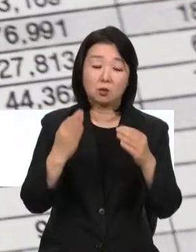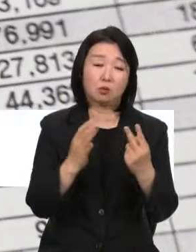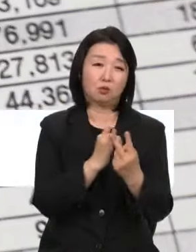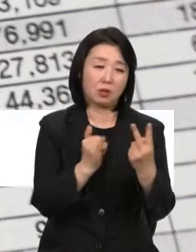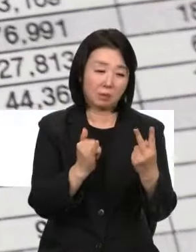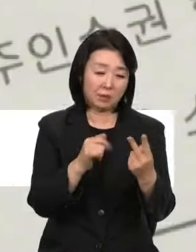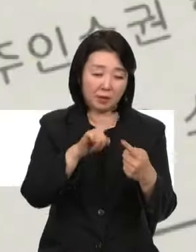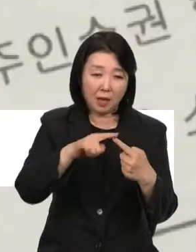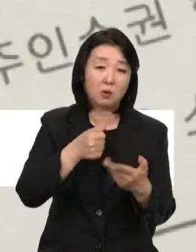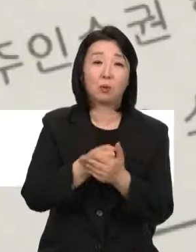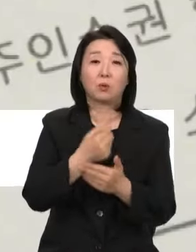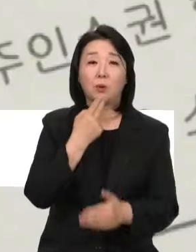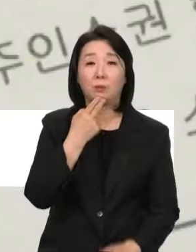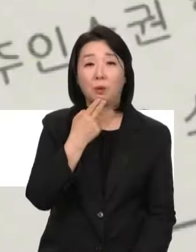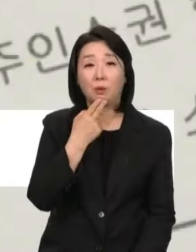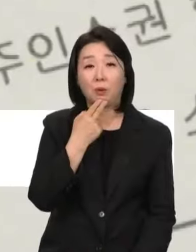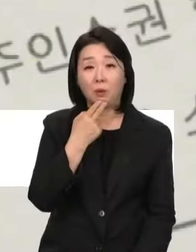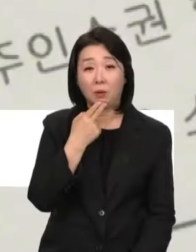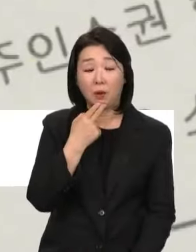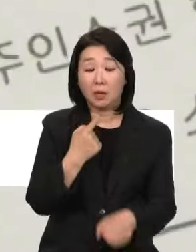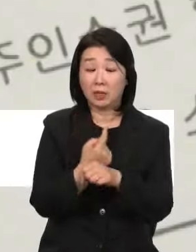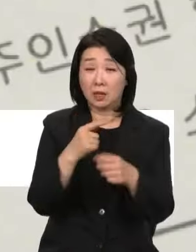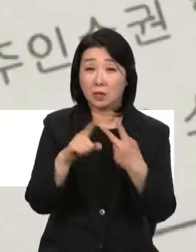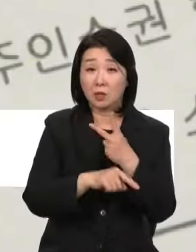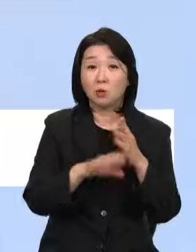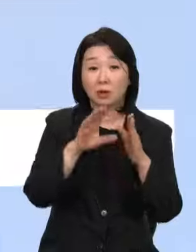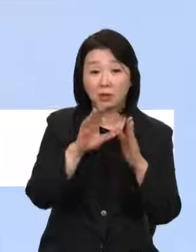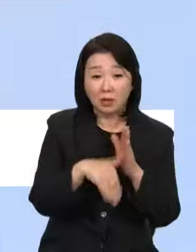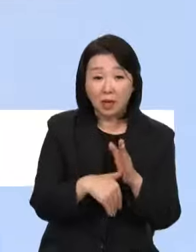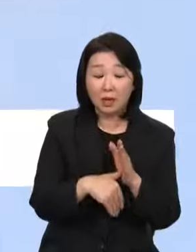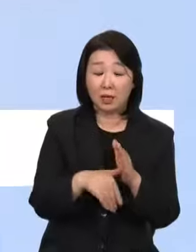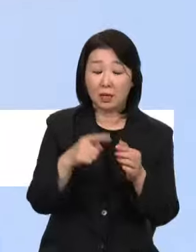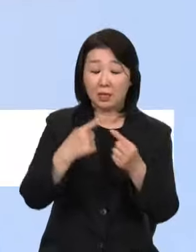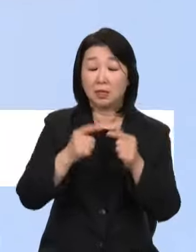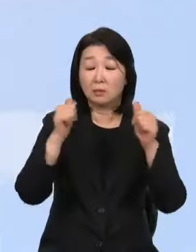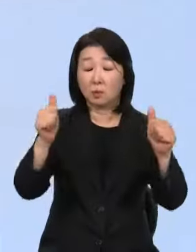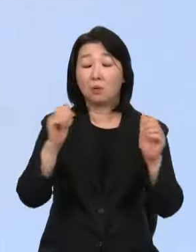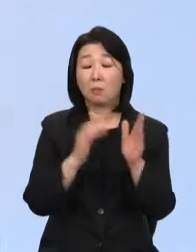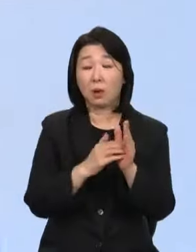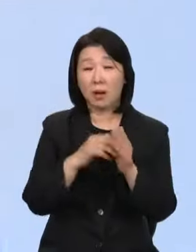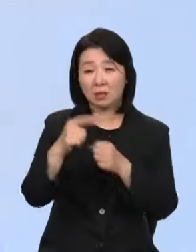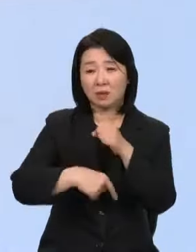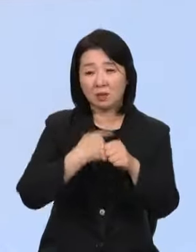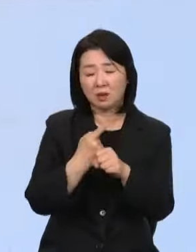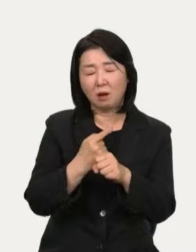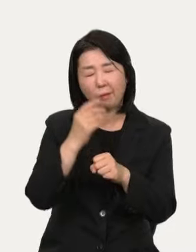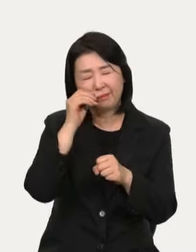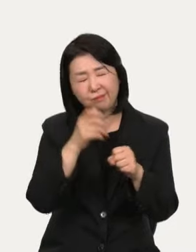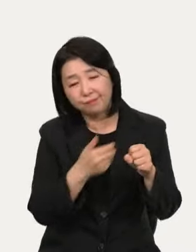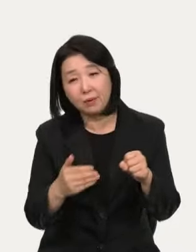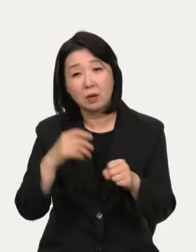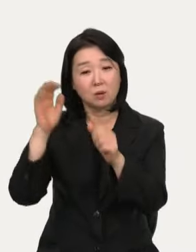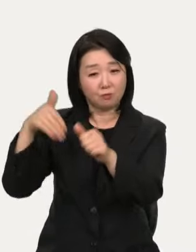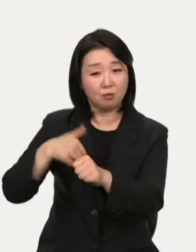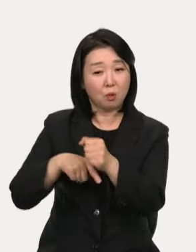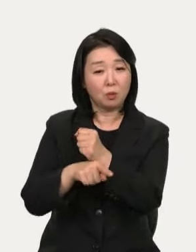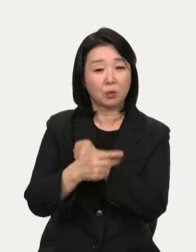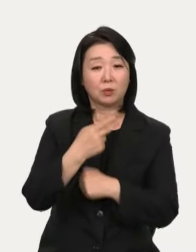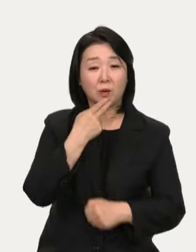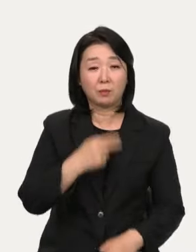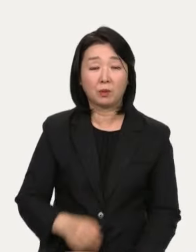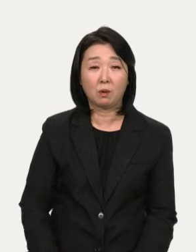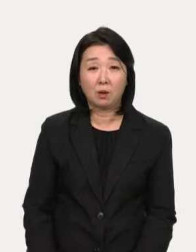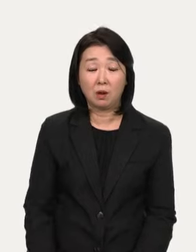않고 있습니다 지난해 2월 심 선고가 있었지만 1년이 넘도록 소환조차 하지 않았습니다 검찰 관계자는